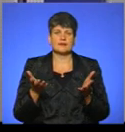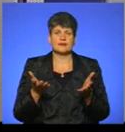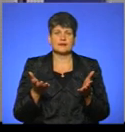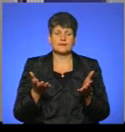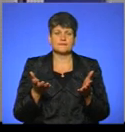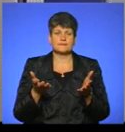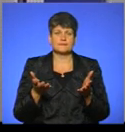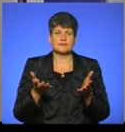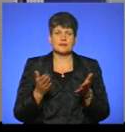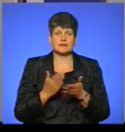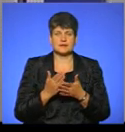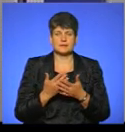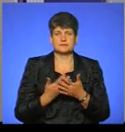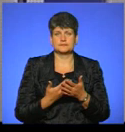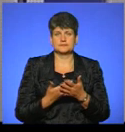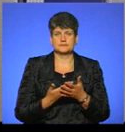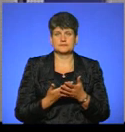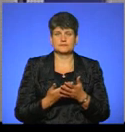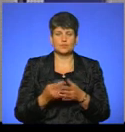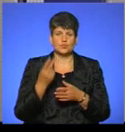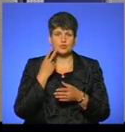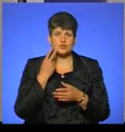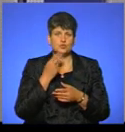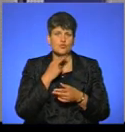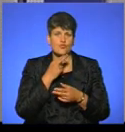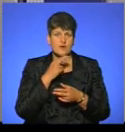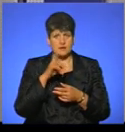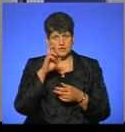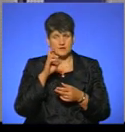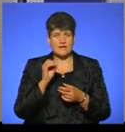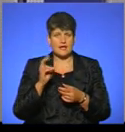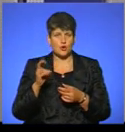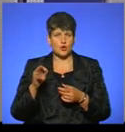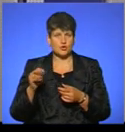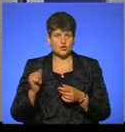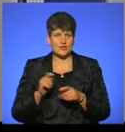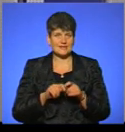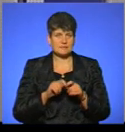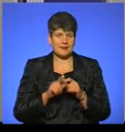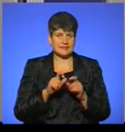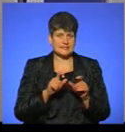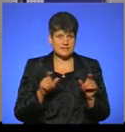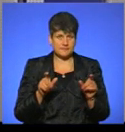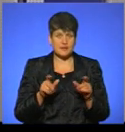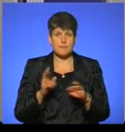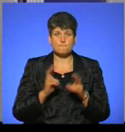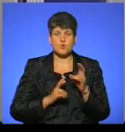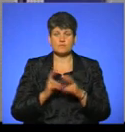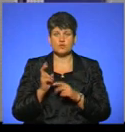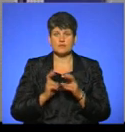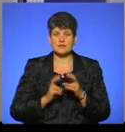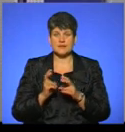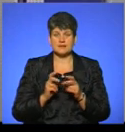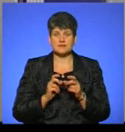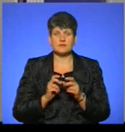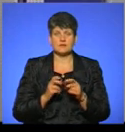стають предметом постійної уваги Державної екологічної інспекції. Але, власне, промислові підприємства, в нас